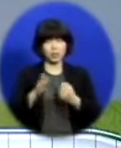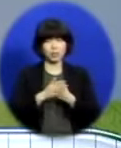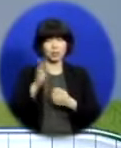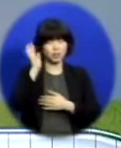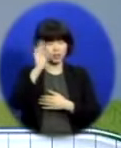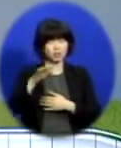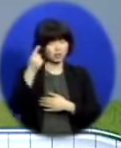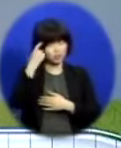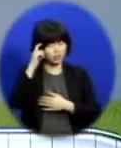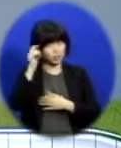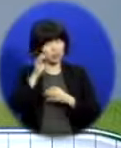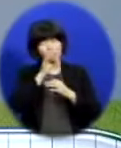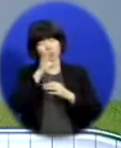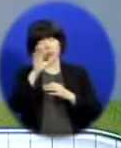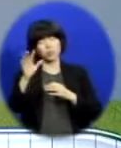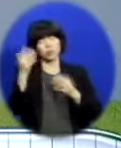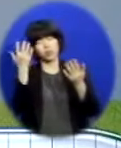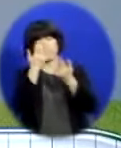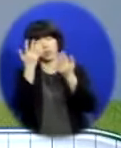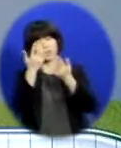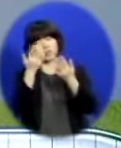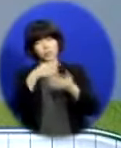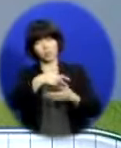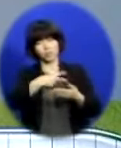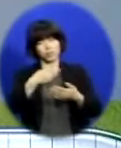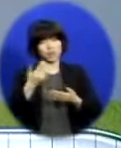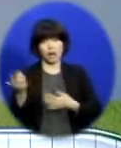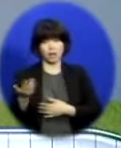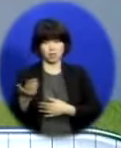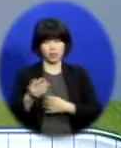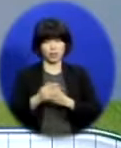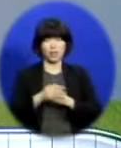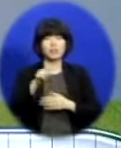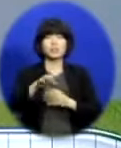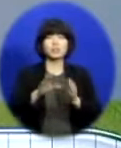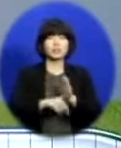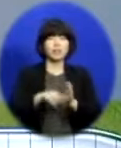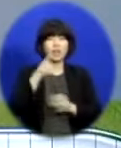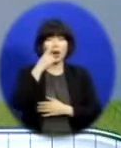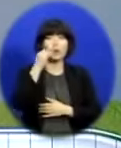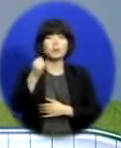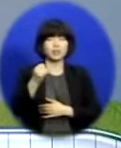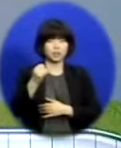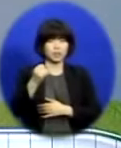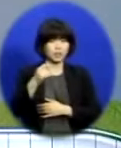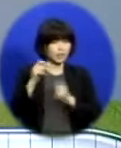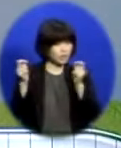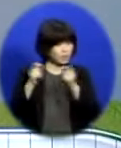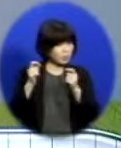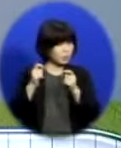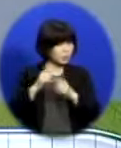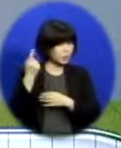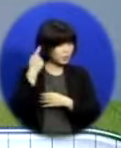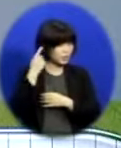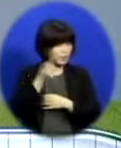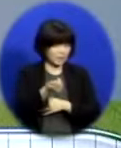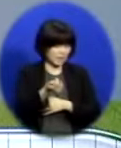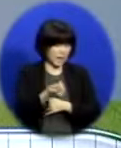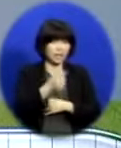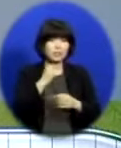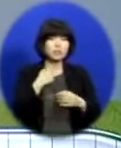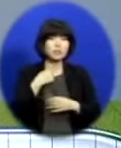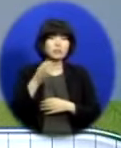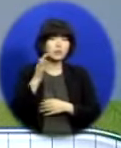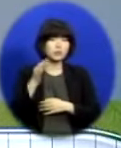그리고 혼미한 상태로 빠져 들어가는데 어머니가 옆에서 귀에다 대고 아주 자그마 목소리로